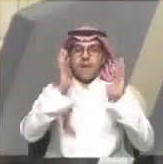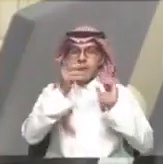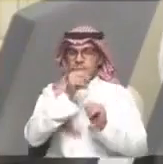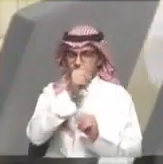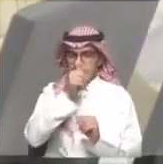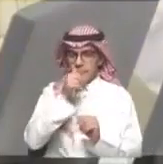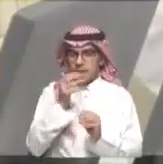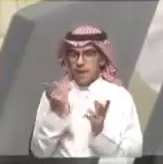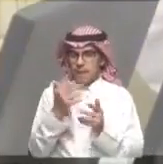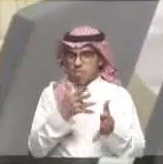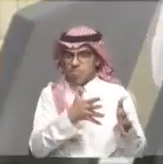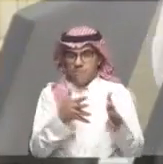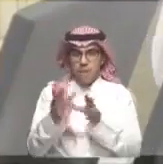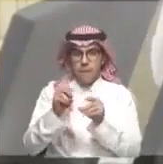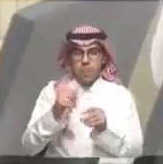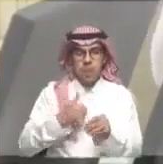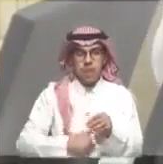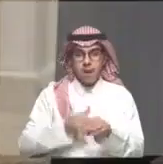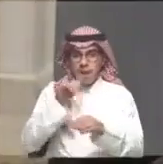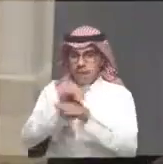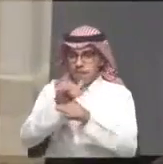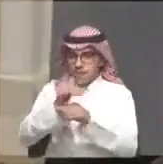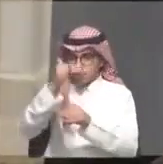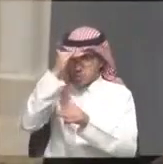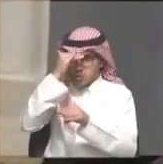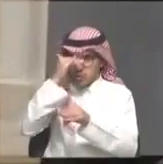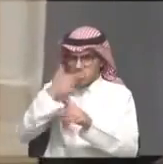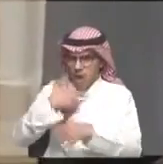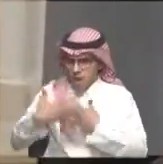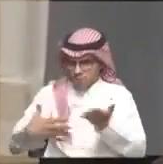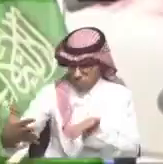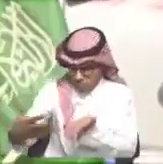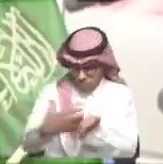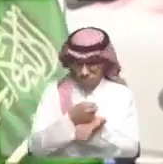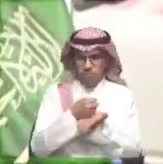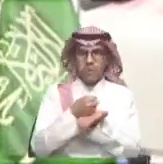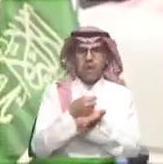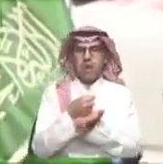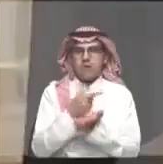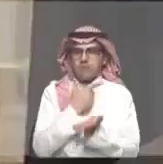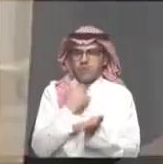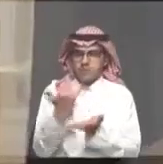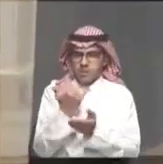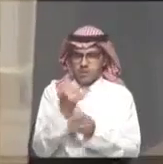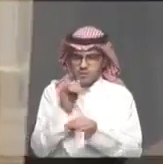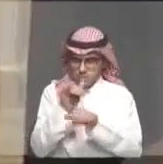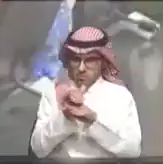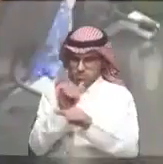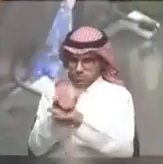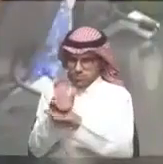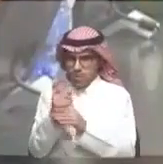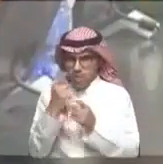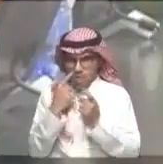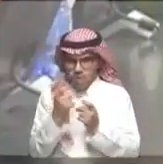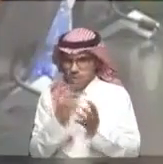قام باحتواء الأطفال المجندين في اليمن وهو عمل نبيل، وسيتم الاستفادة من هذه التجربة في